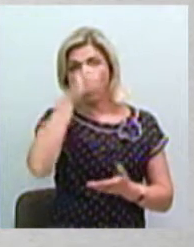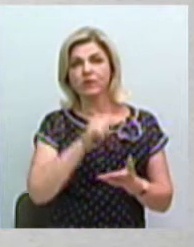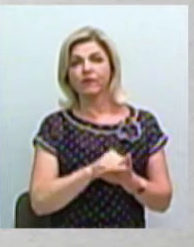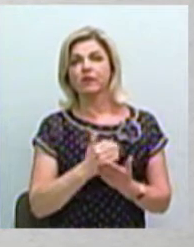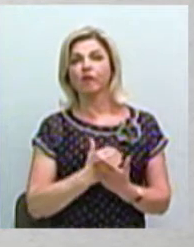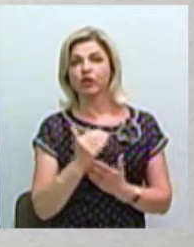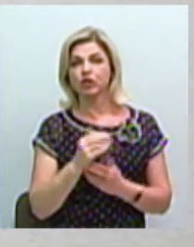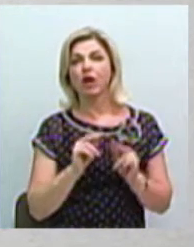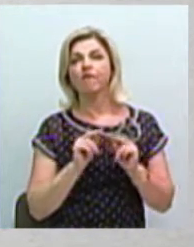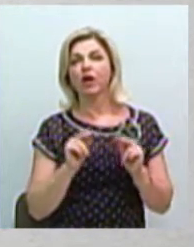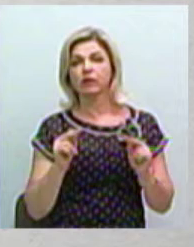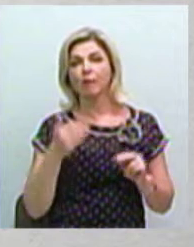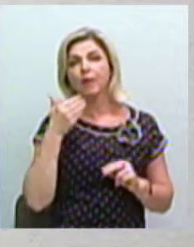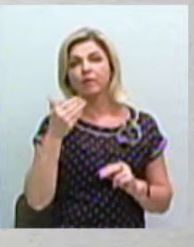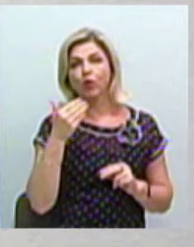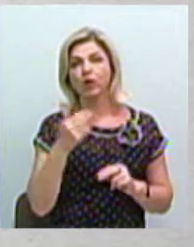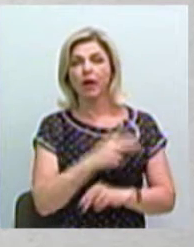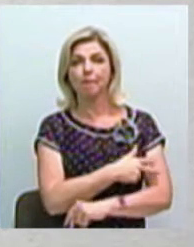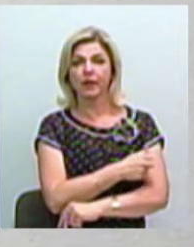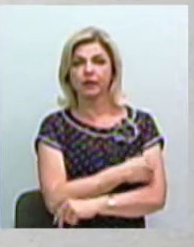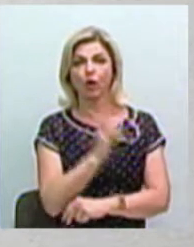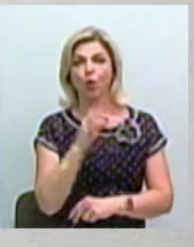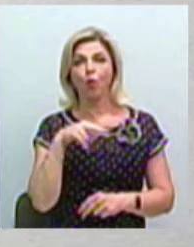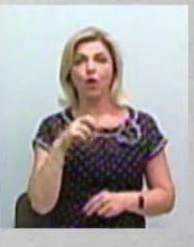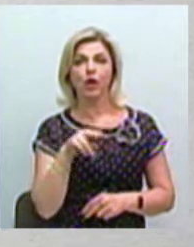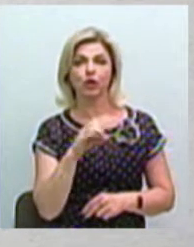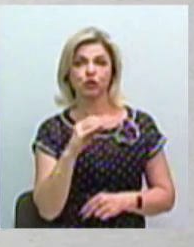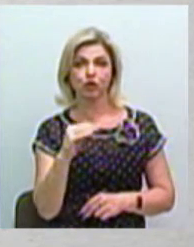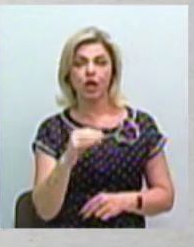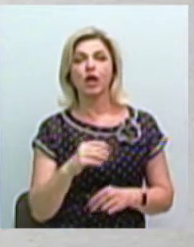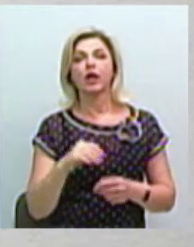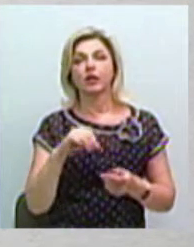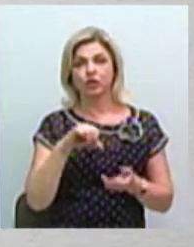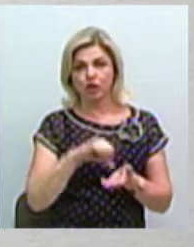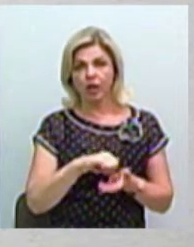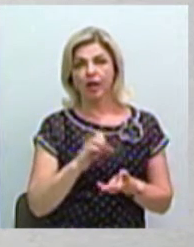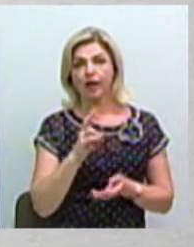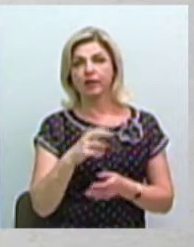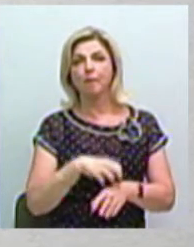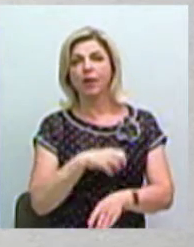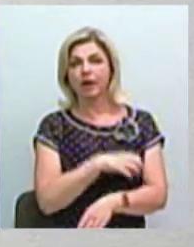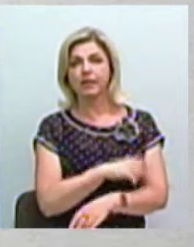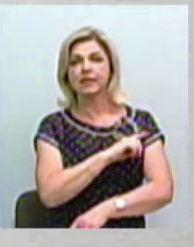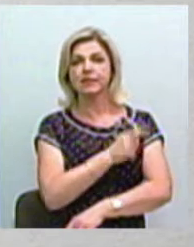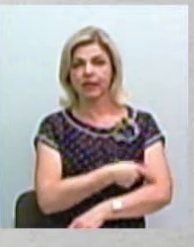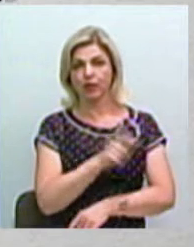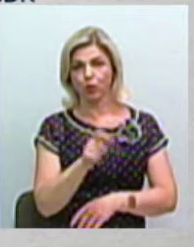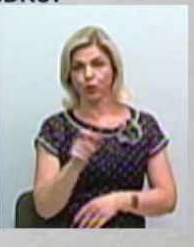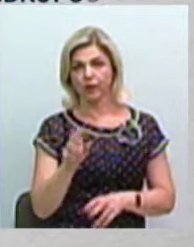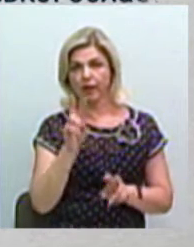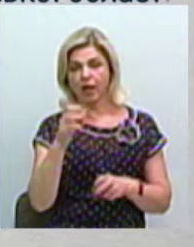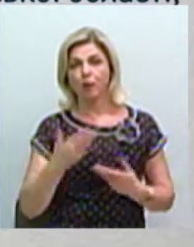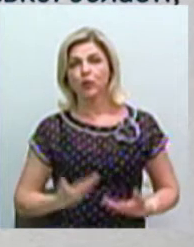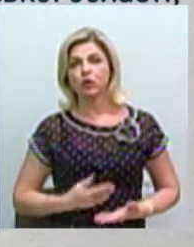вища. Викладачка Первомайського медичного коледжу. Членкиня політичної партії «Сила людей». Проживає в